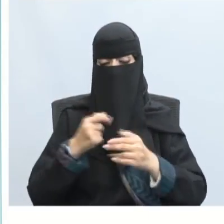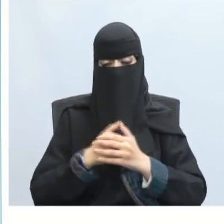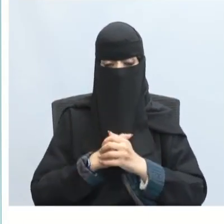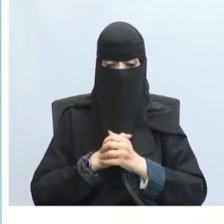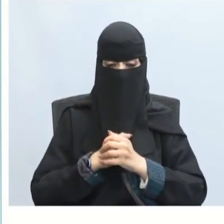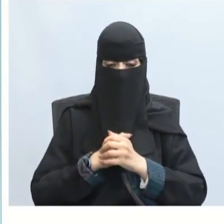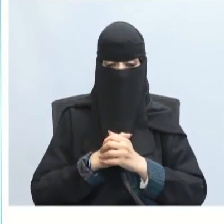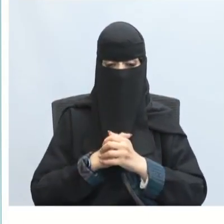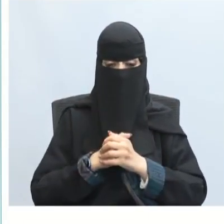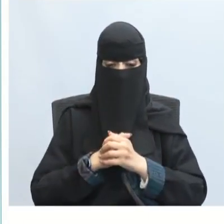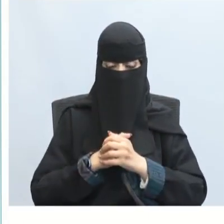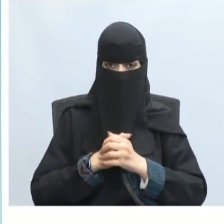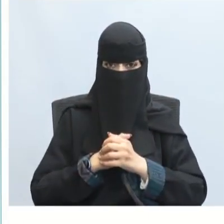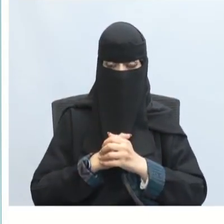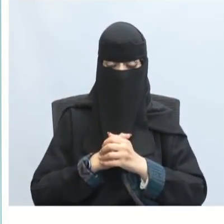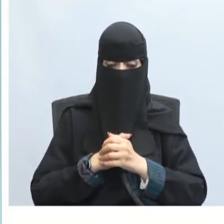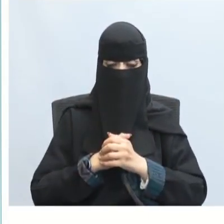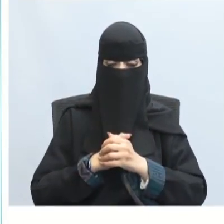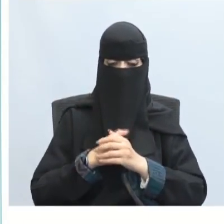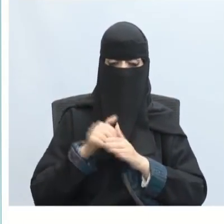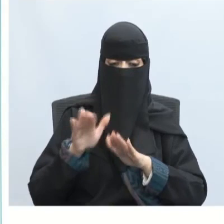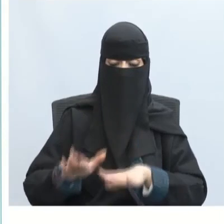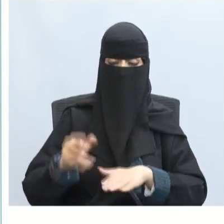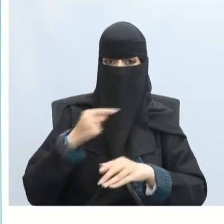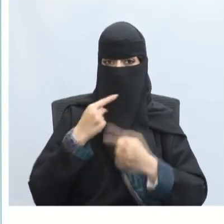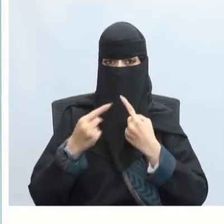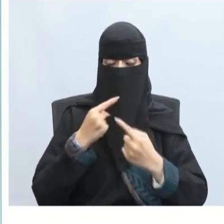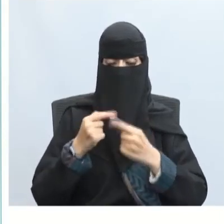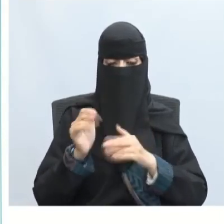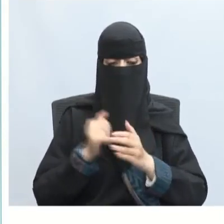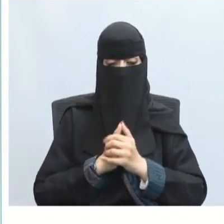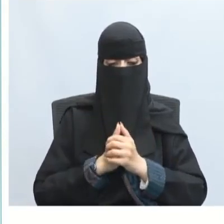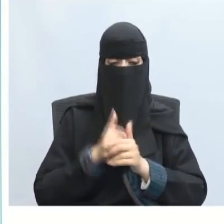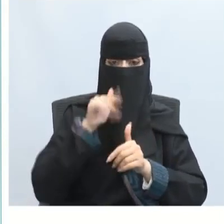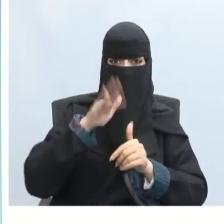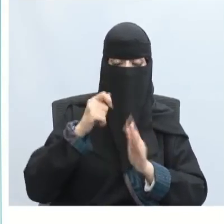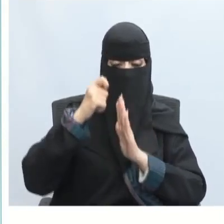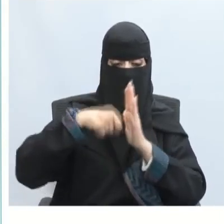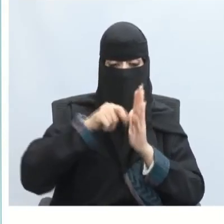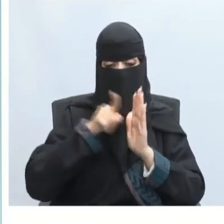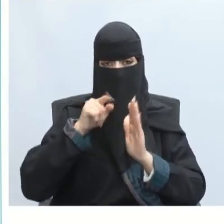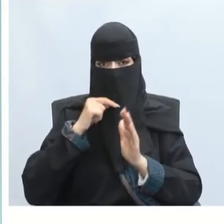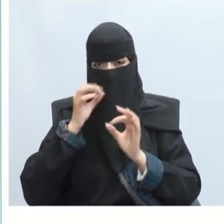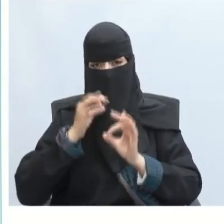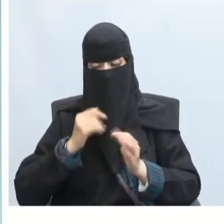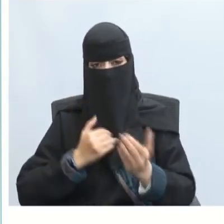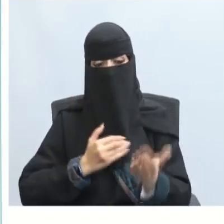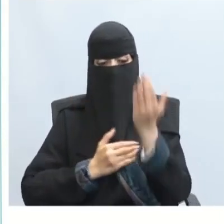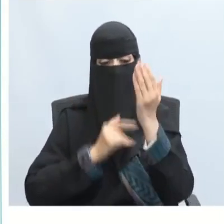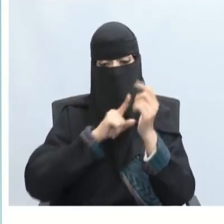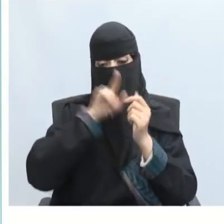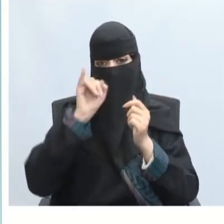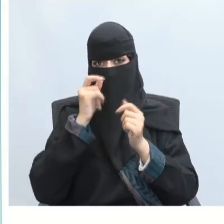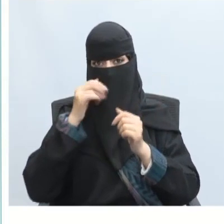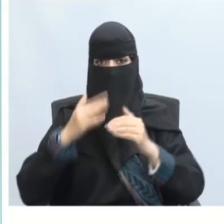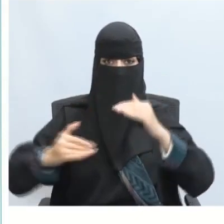التنظ والسلطه التنظيميه هي مجلس الشورى ويتم اقراره تمهيدا